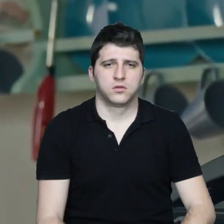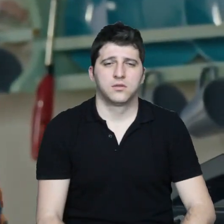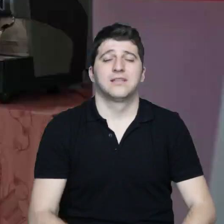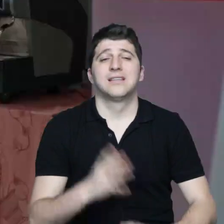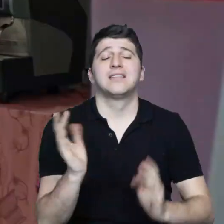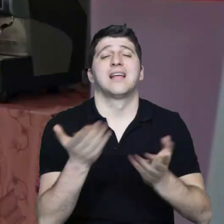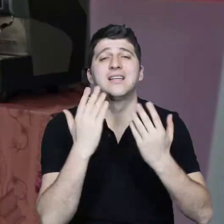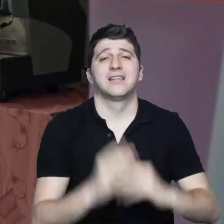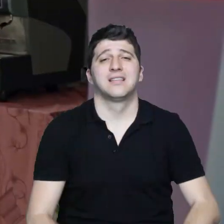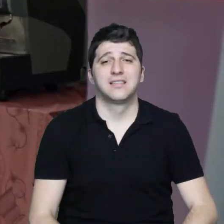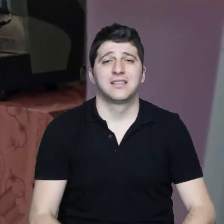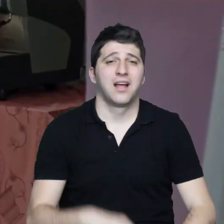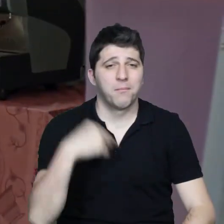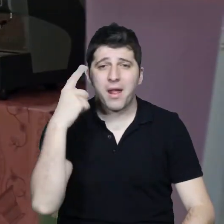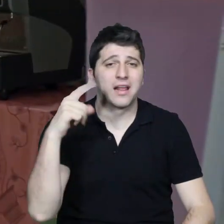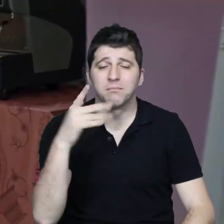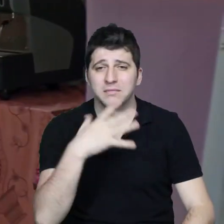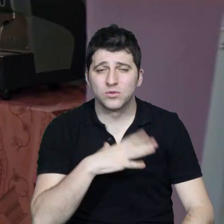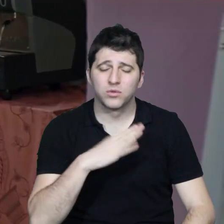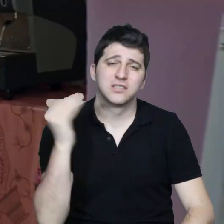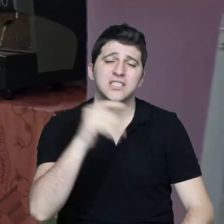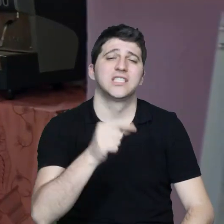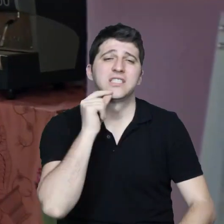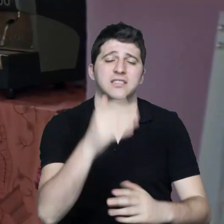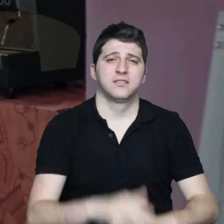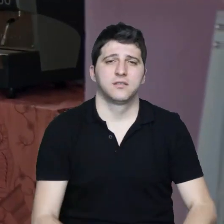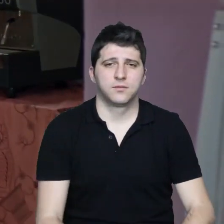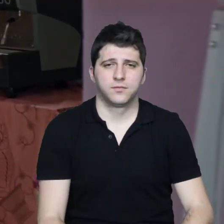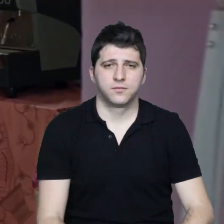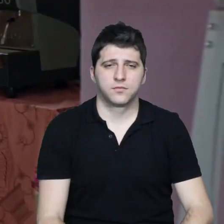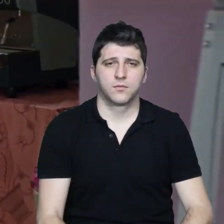Ama neyse ne. Varsa meraklısı gelsin içsin.